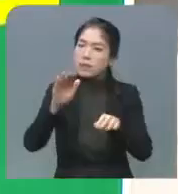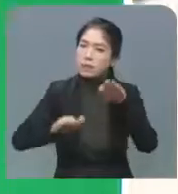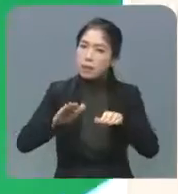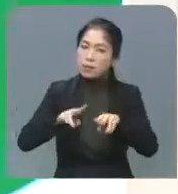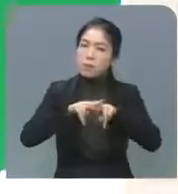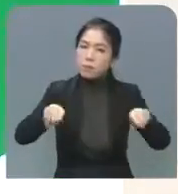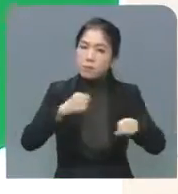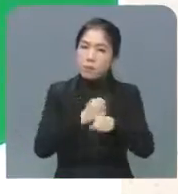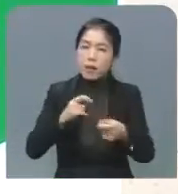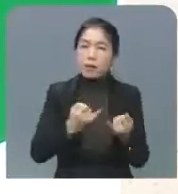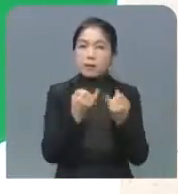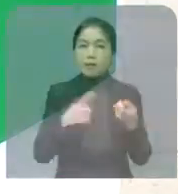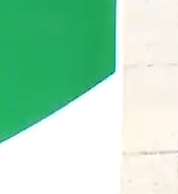노동자 연대 를 결의했습니다